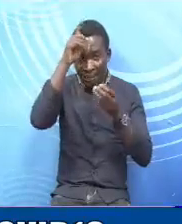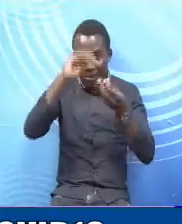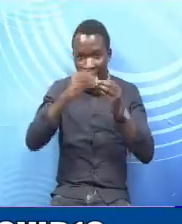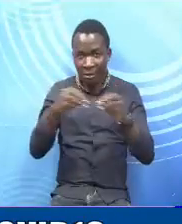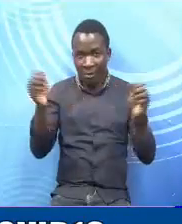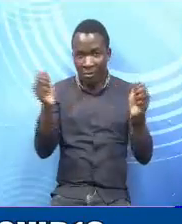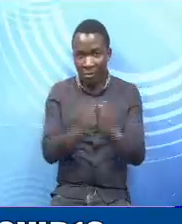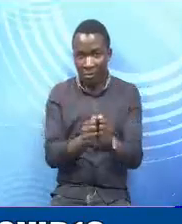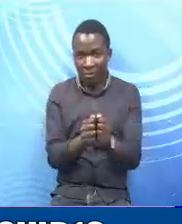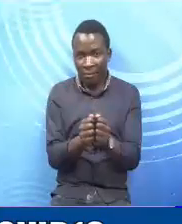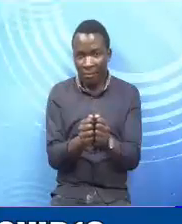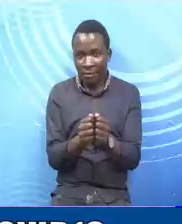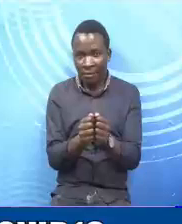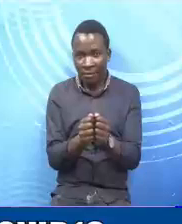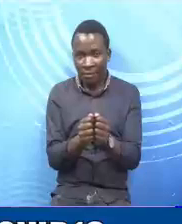wa 10.